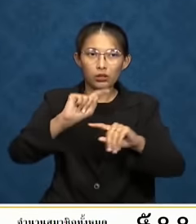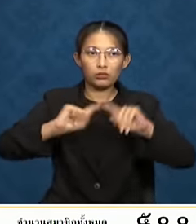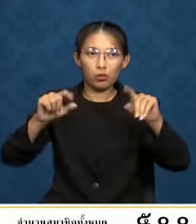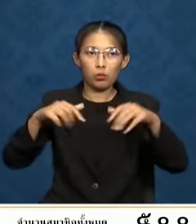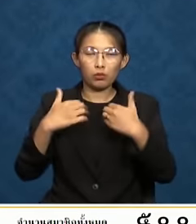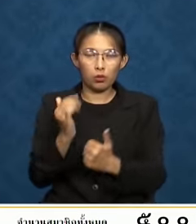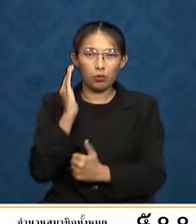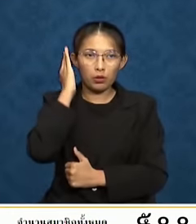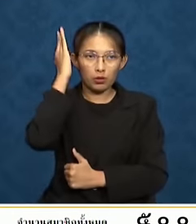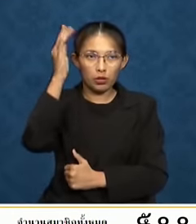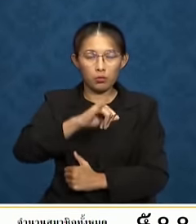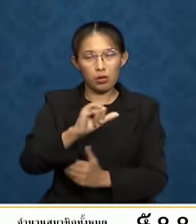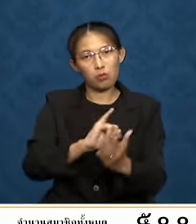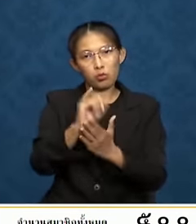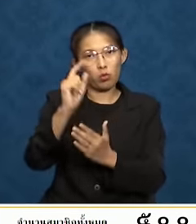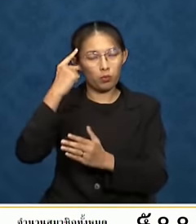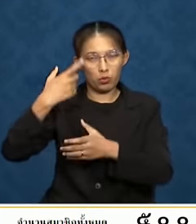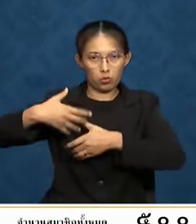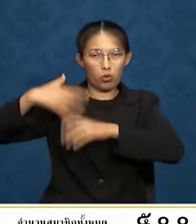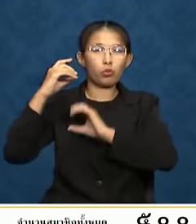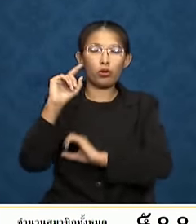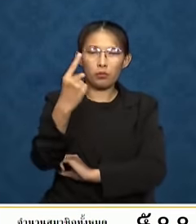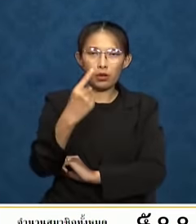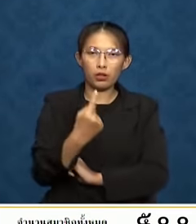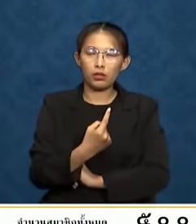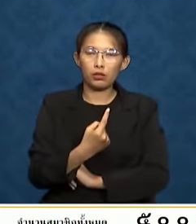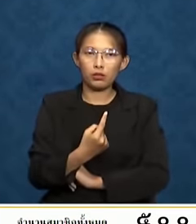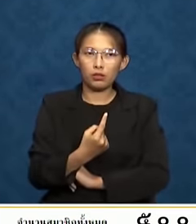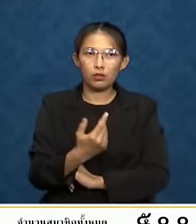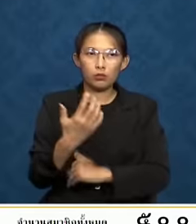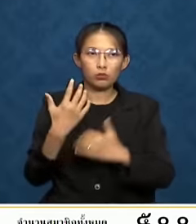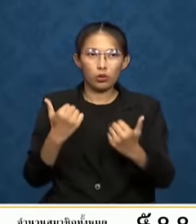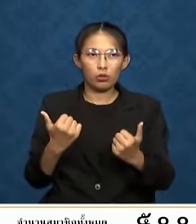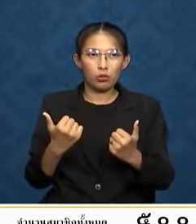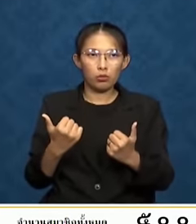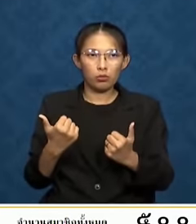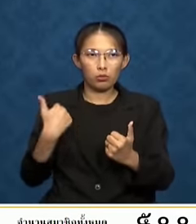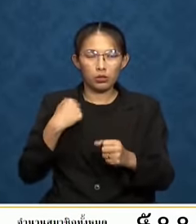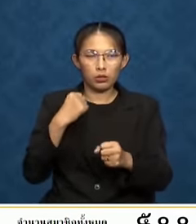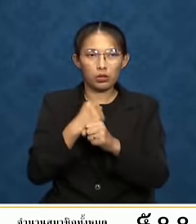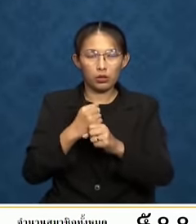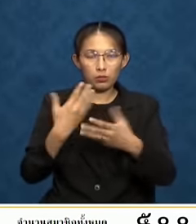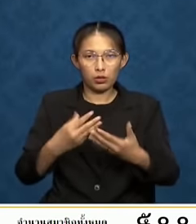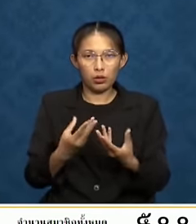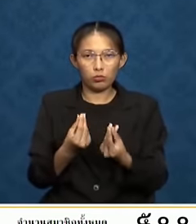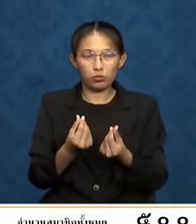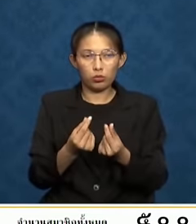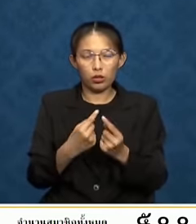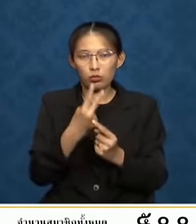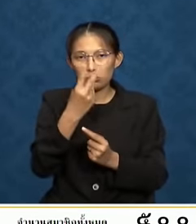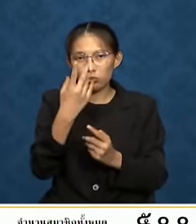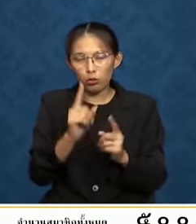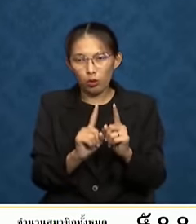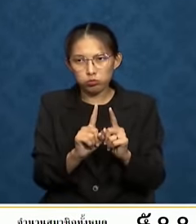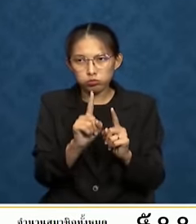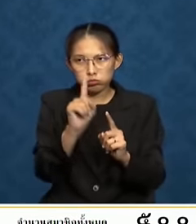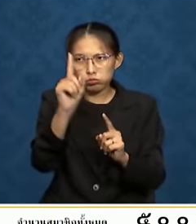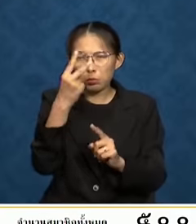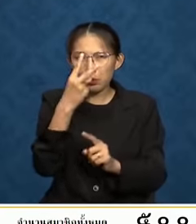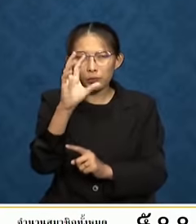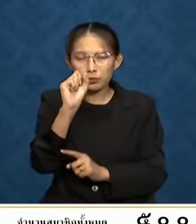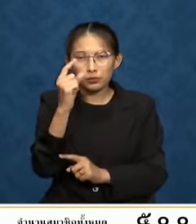ไปนี้ไอ้เรื่องนี้จะถูกหรือเปล่านี่ลองทบทวนกันดูในขณะเขาสร้างแล้วตัวเลขที่มันพูดแล้วน่าน่าคิดมากกว่านั้นอีก